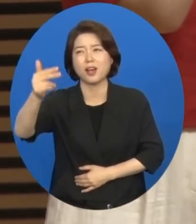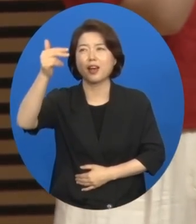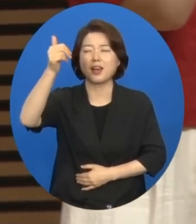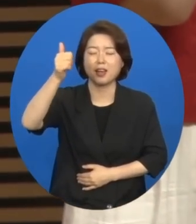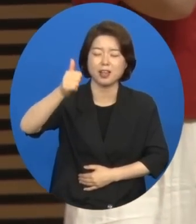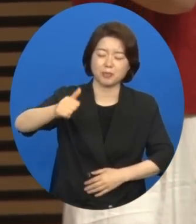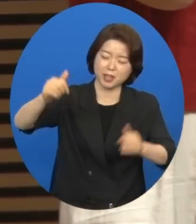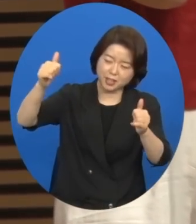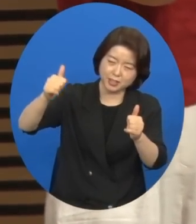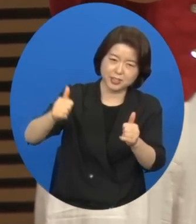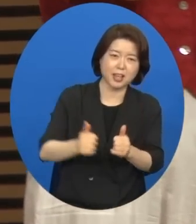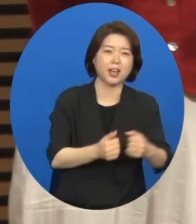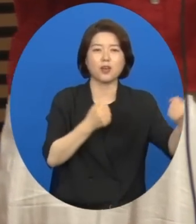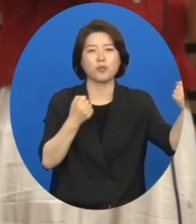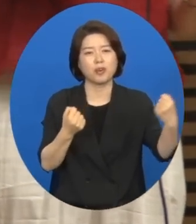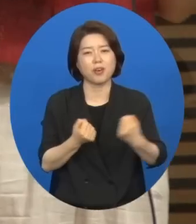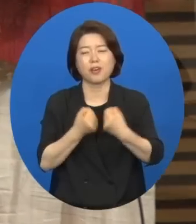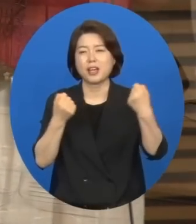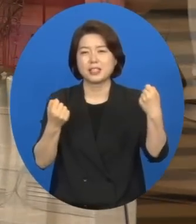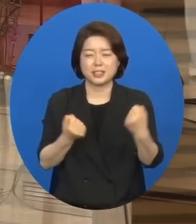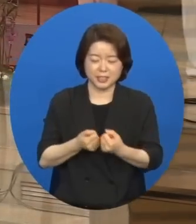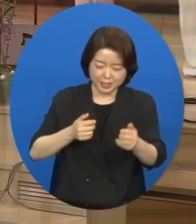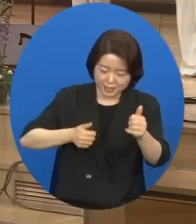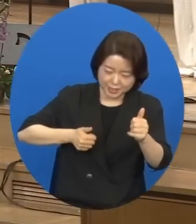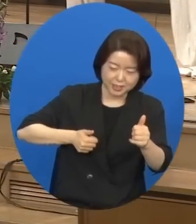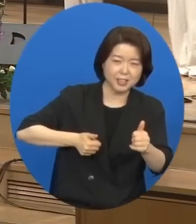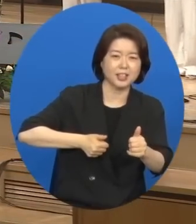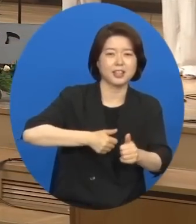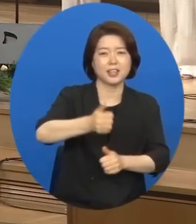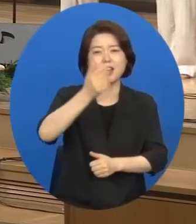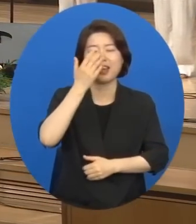주와 함께 싸워